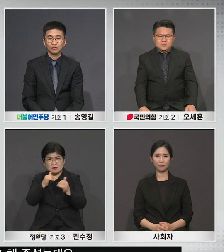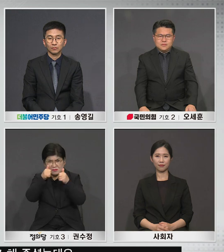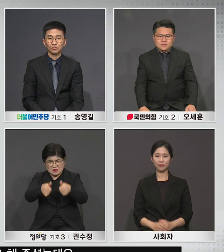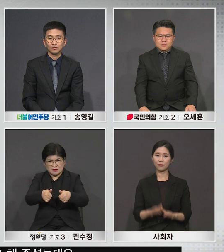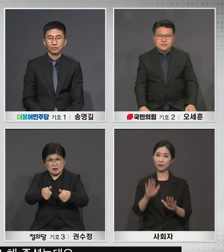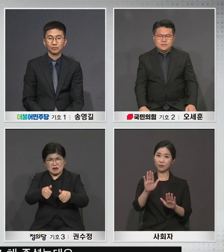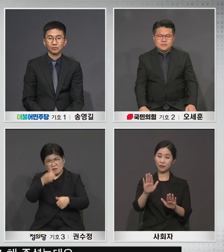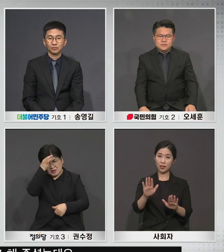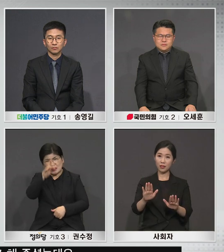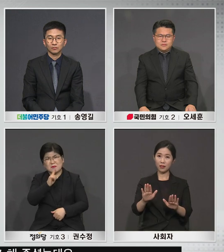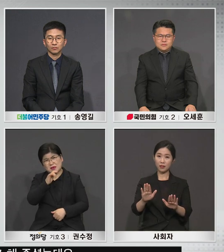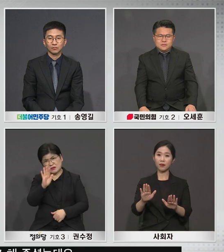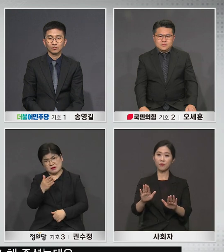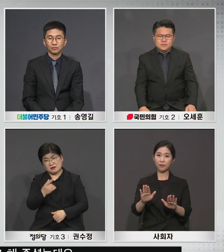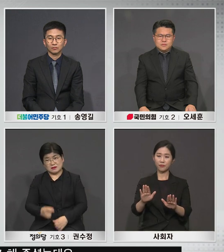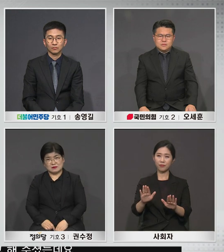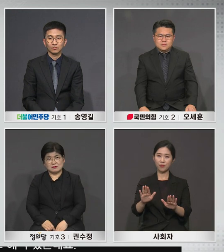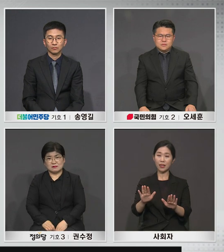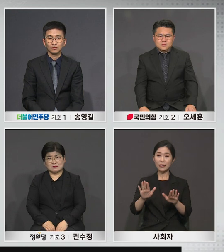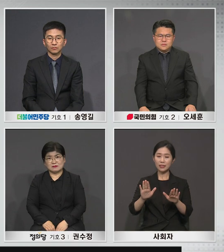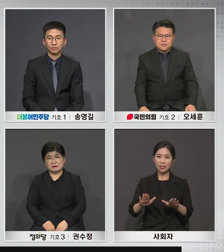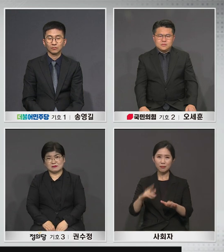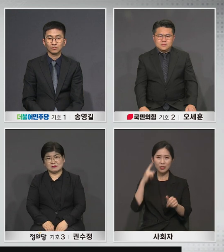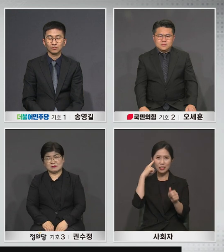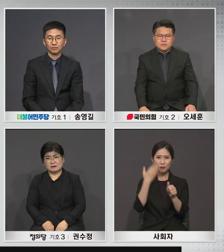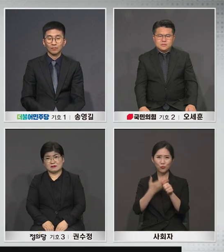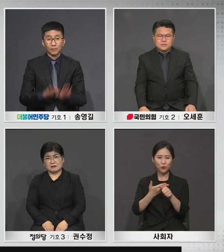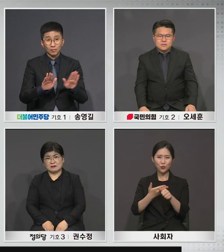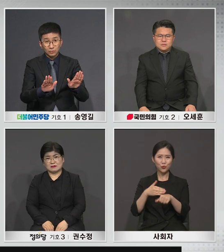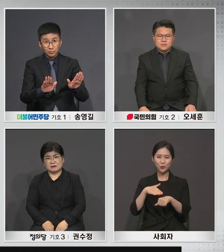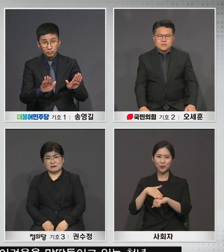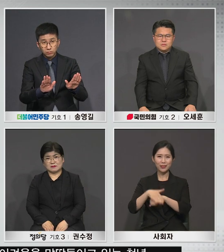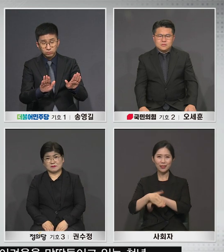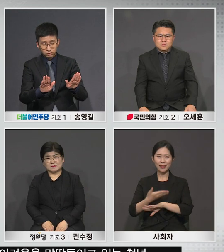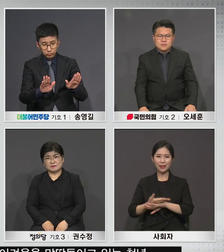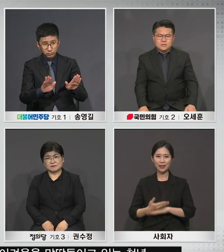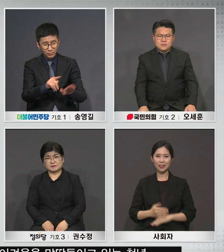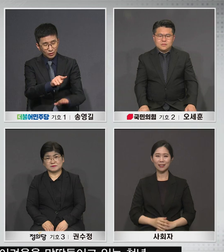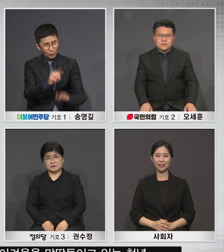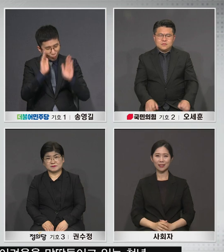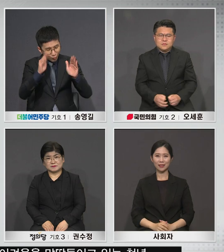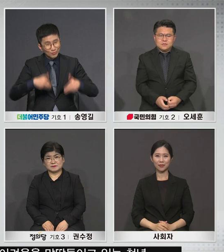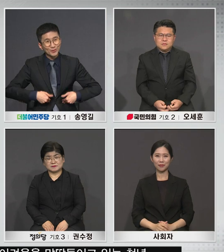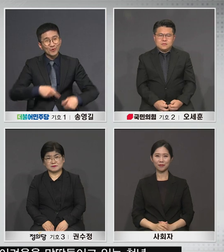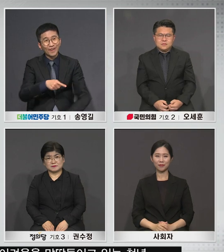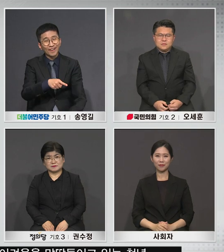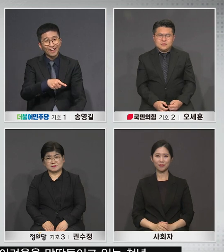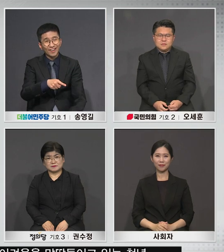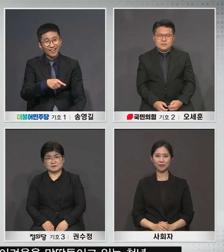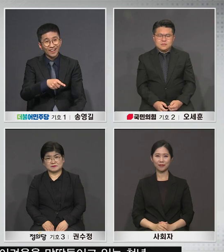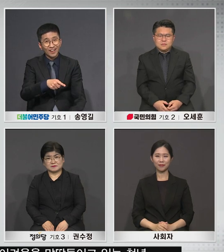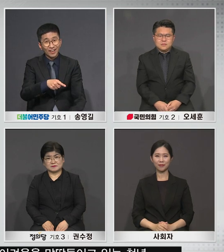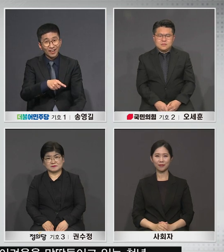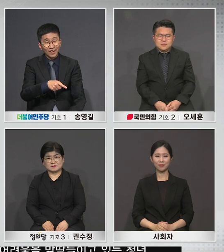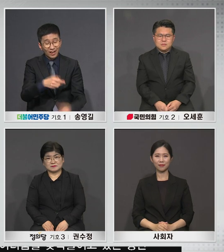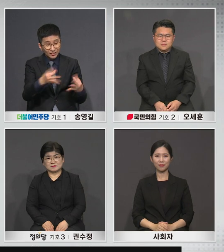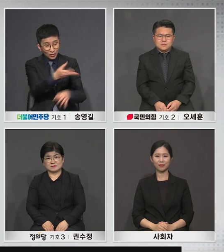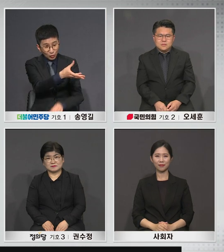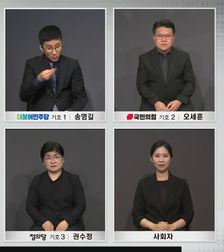물가재택에 관련된 질문은 사실 좀 아니었습니다만. 그런데 우리 권수정 후보님은 좀 더 공부를 했으면 좋겠는데요. 빚 내서 집 사라는 게 아니라